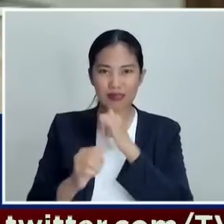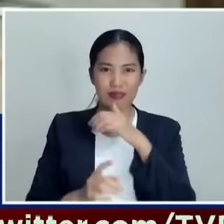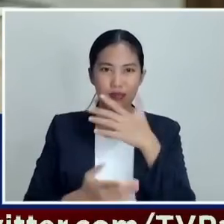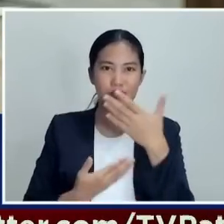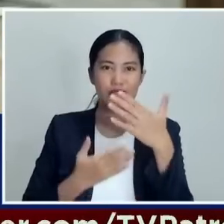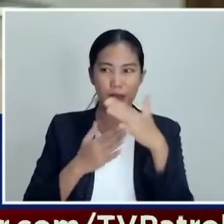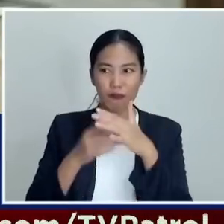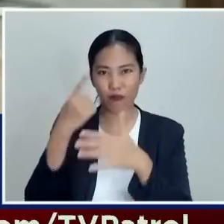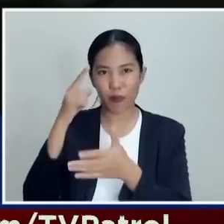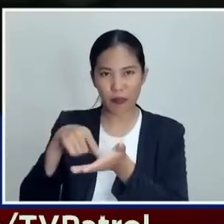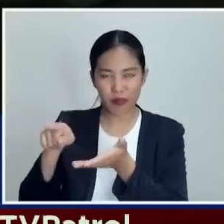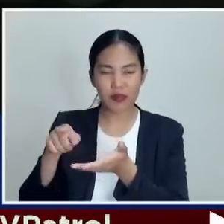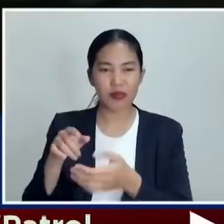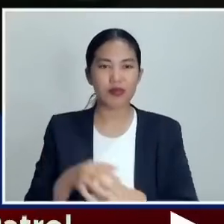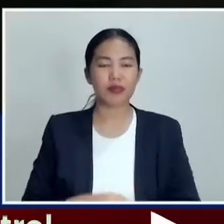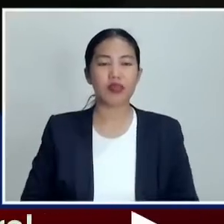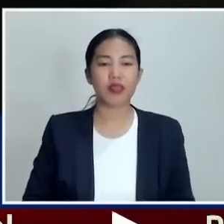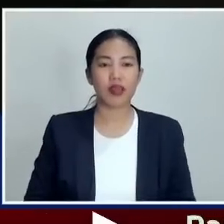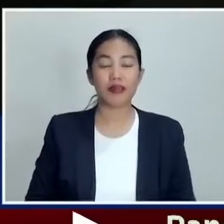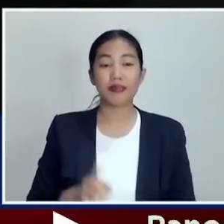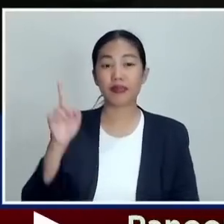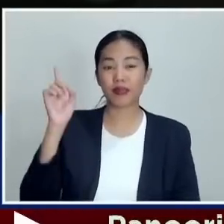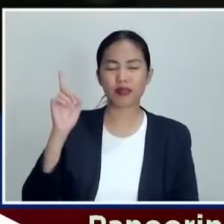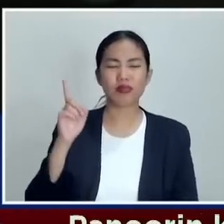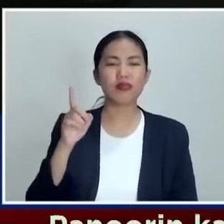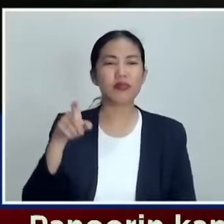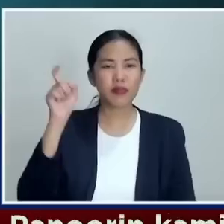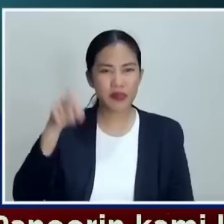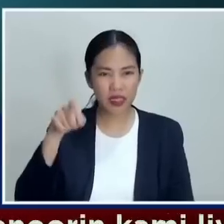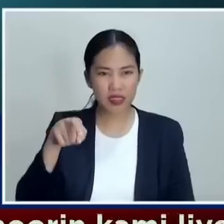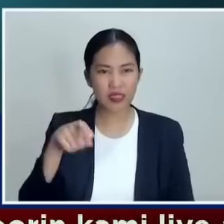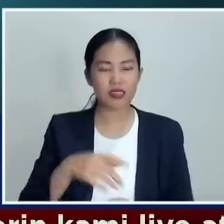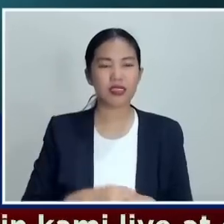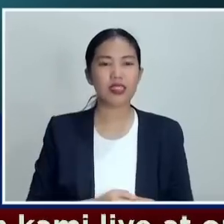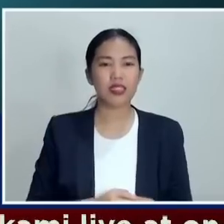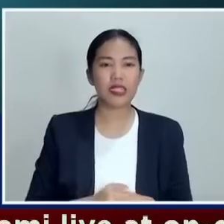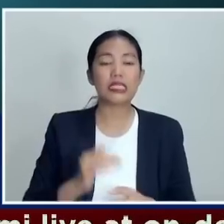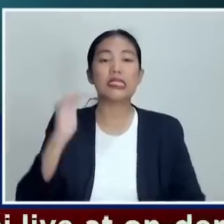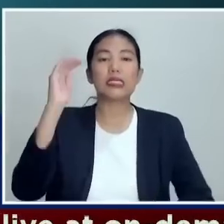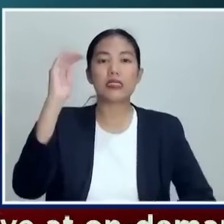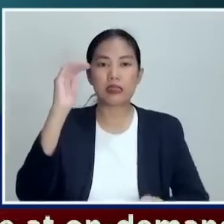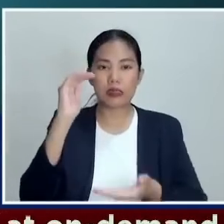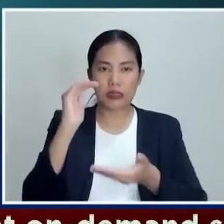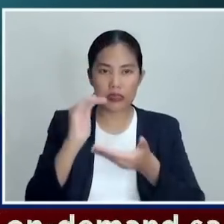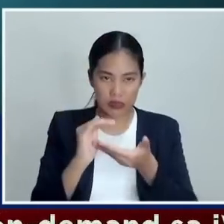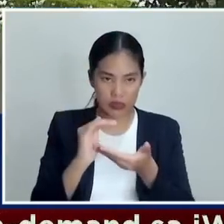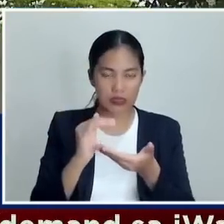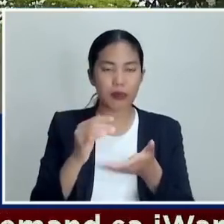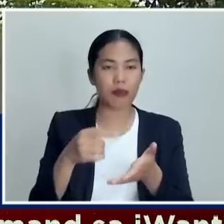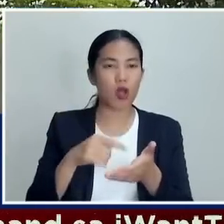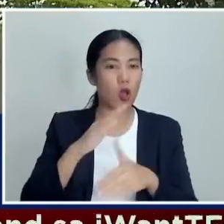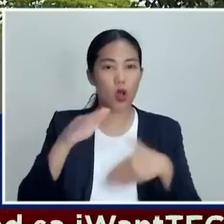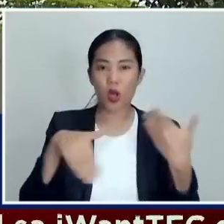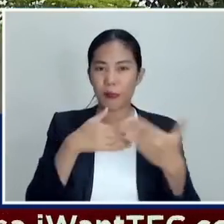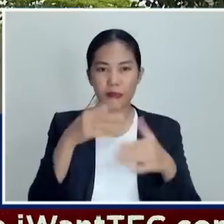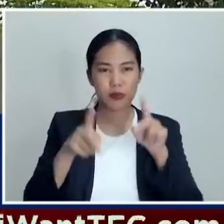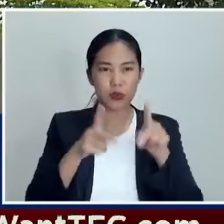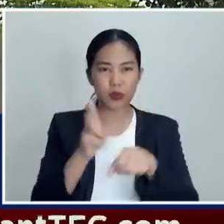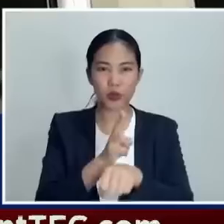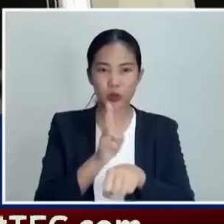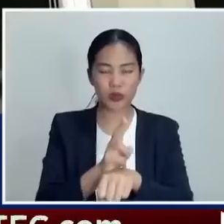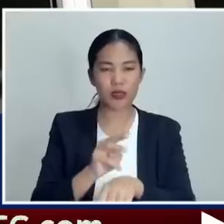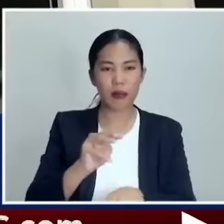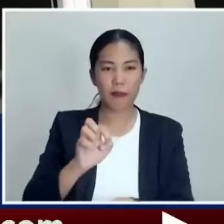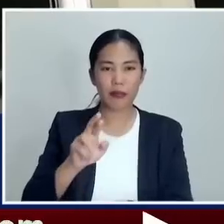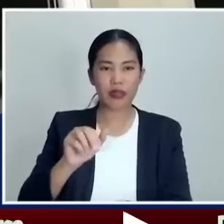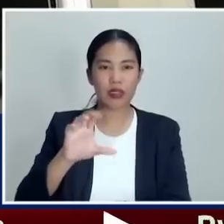Alfredo Non ang tatanungin, dapat lalo pang bumaba ang bayarin ng lahat ng consumer ng Meralco. Isang dekada na umano